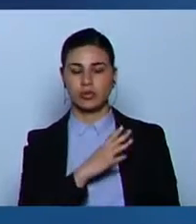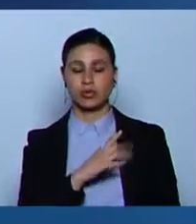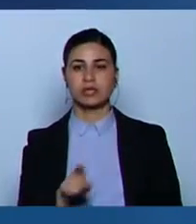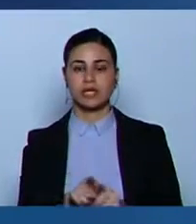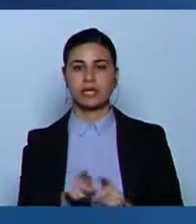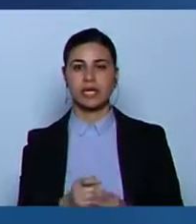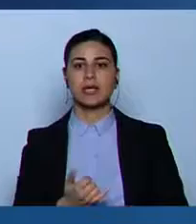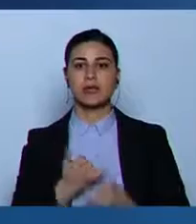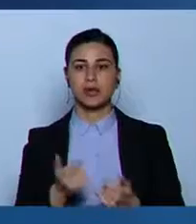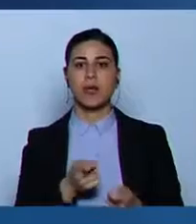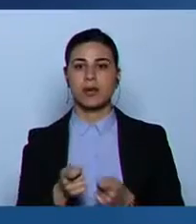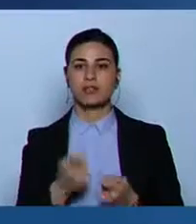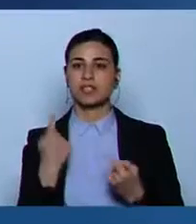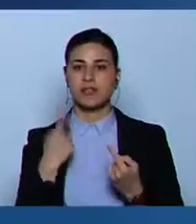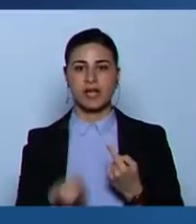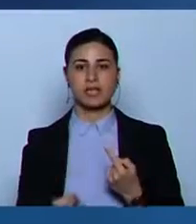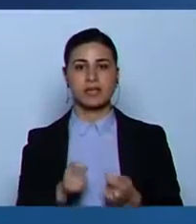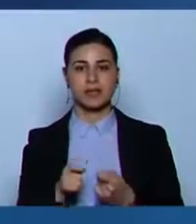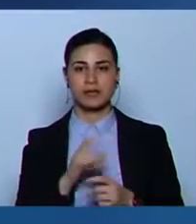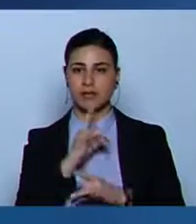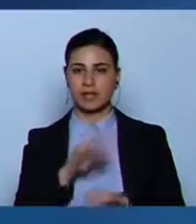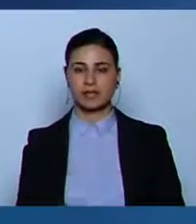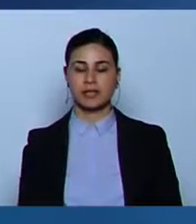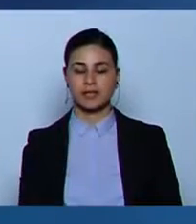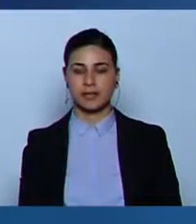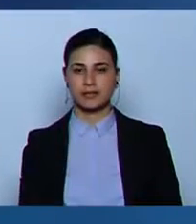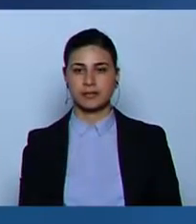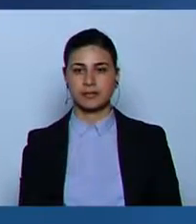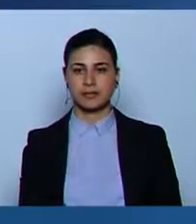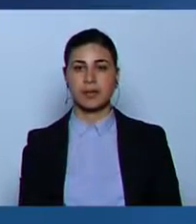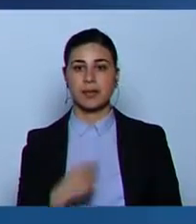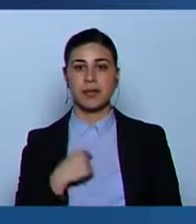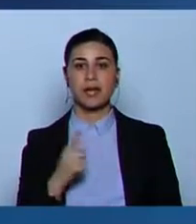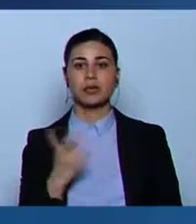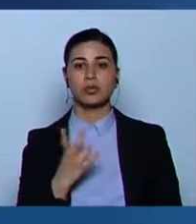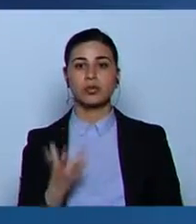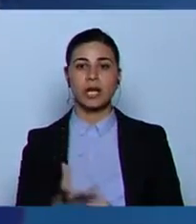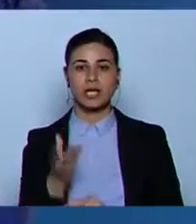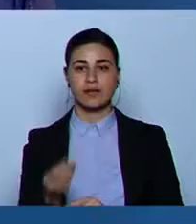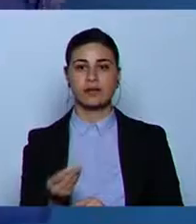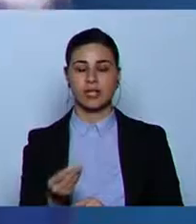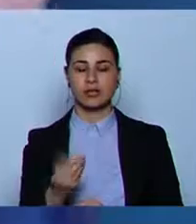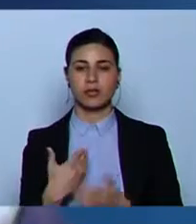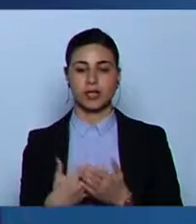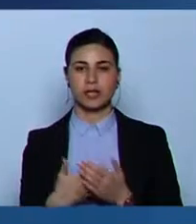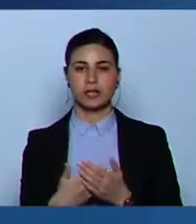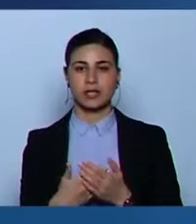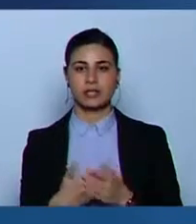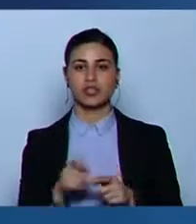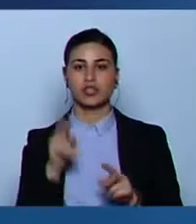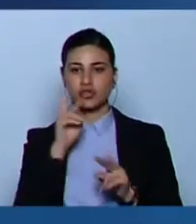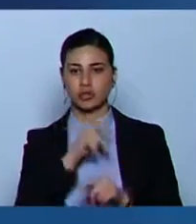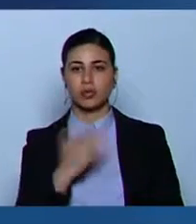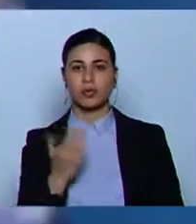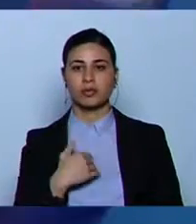ერთნაირი მიდგომა მართვაში. სხვანაირად მართვა არ გამოდის. სხვანაირად რატო გამოდის? მე რატო უნდა გადავიხადო დაუშვათ